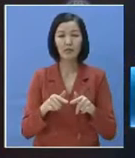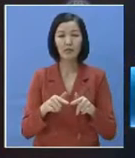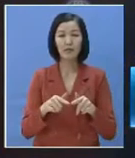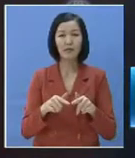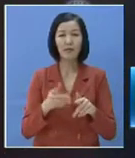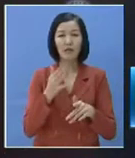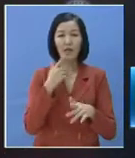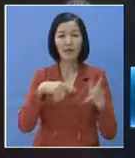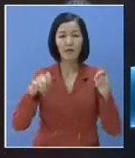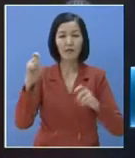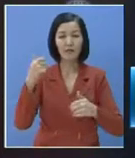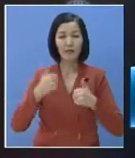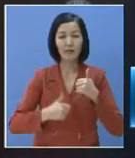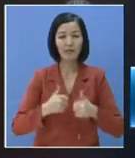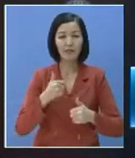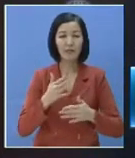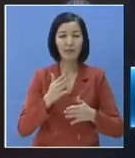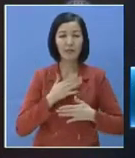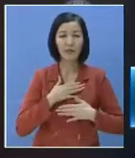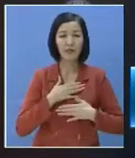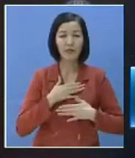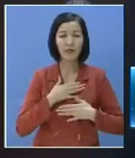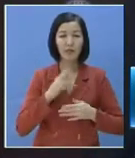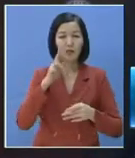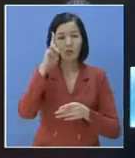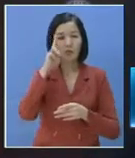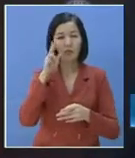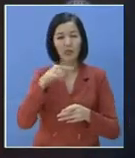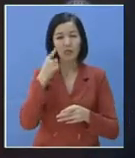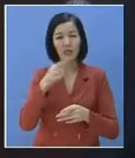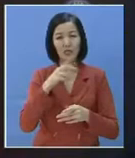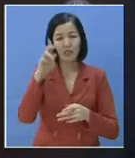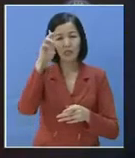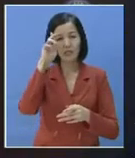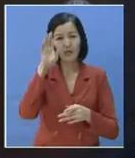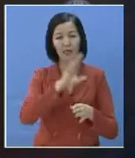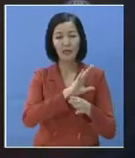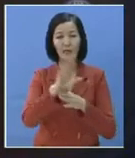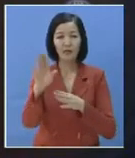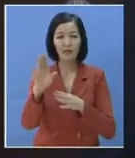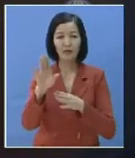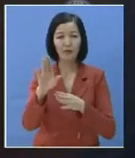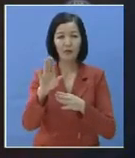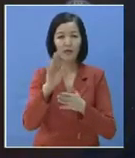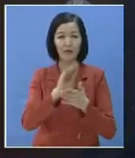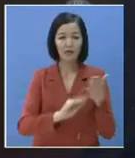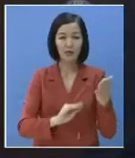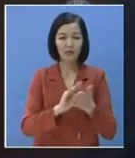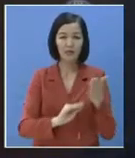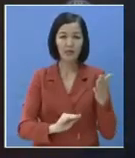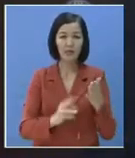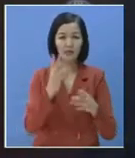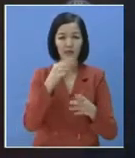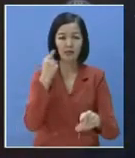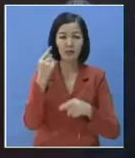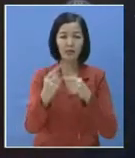этот этнофестиваль, мы во все туркоязычные страны отправили тексты